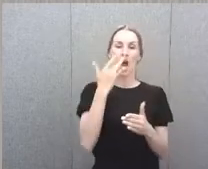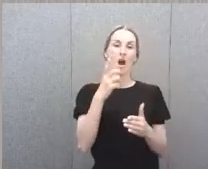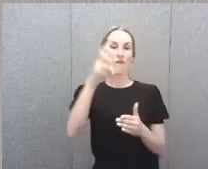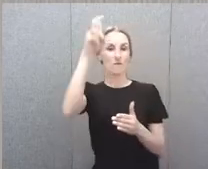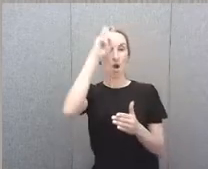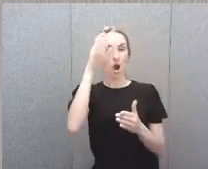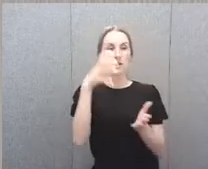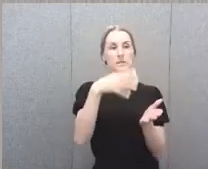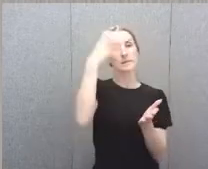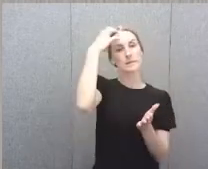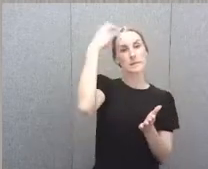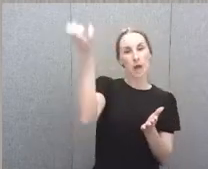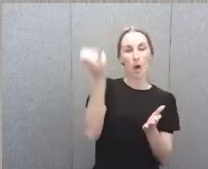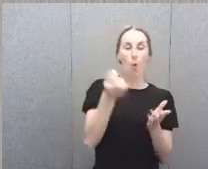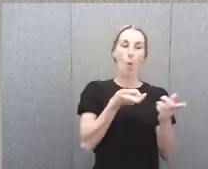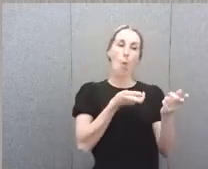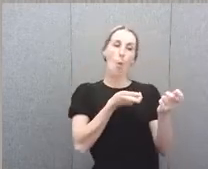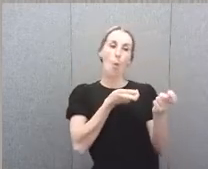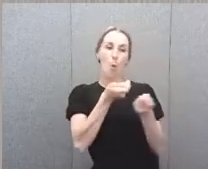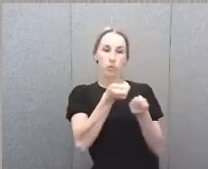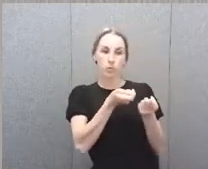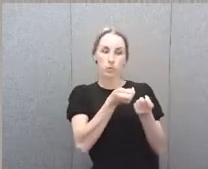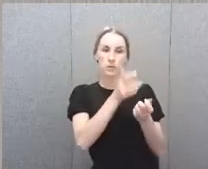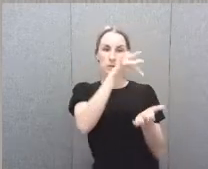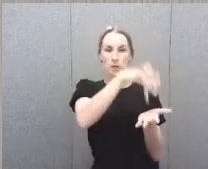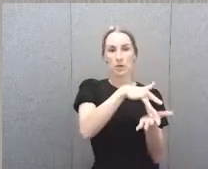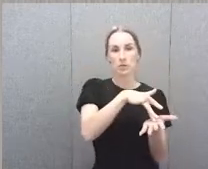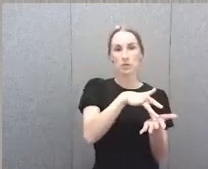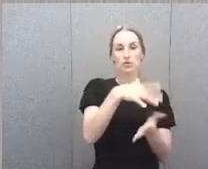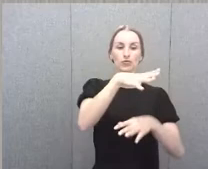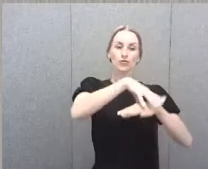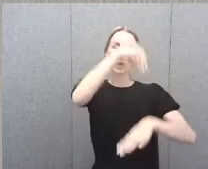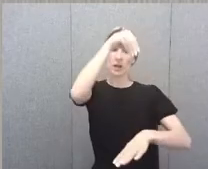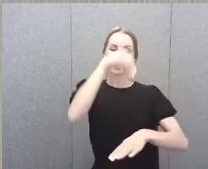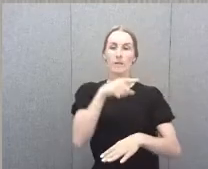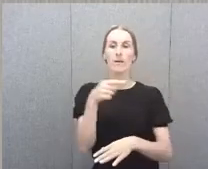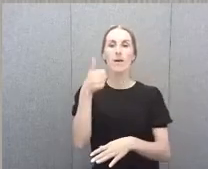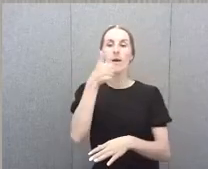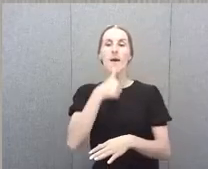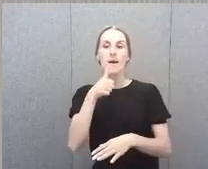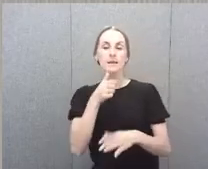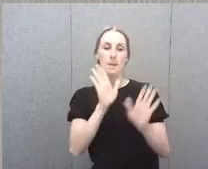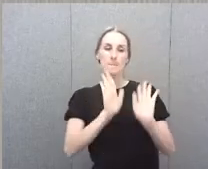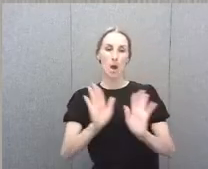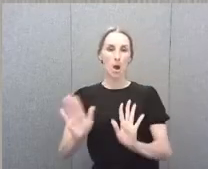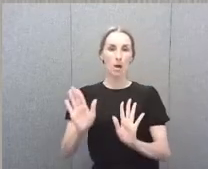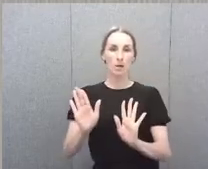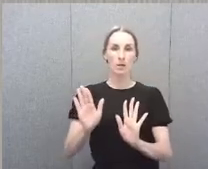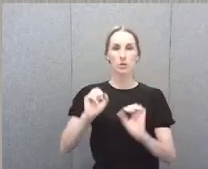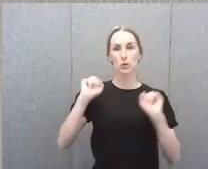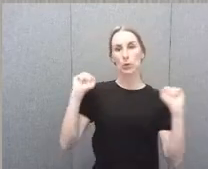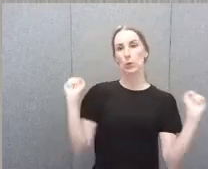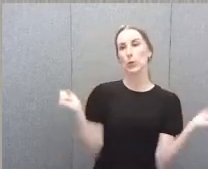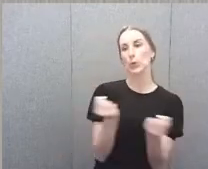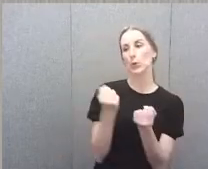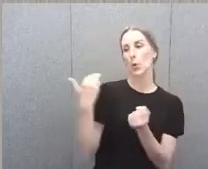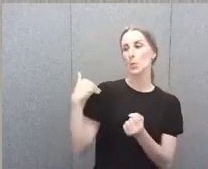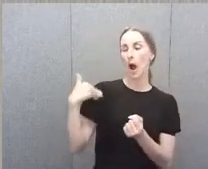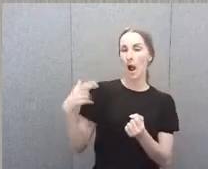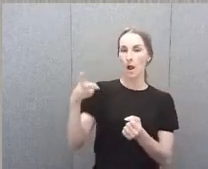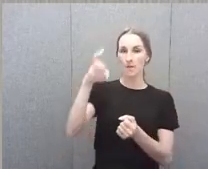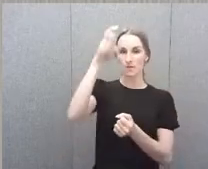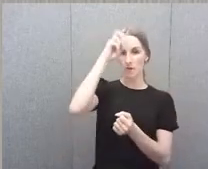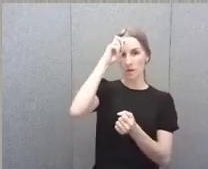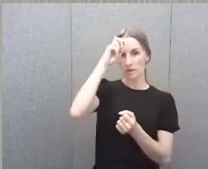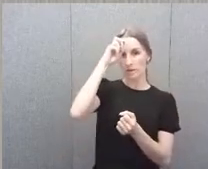До назначения он работал директором операционного центра Государственного департамента США в Швеции,